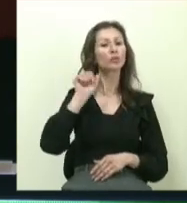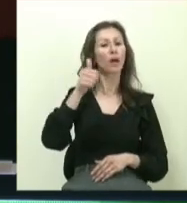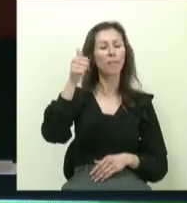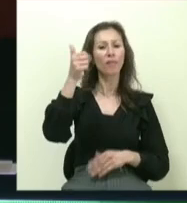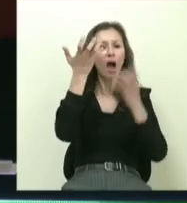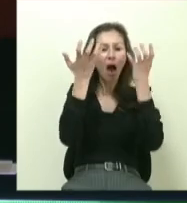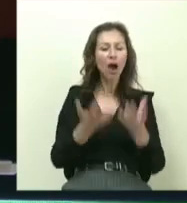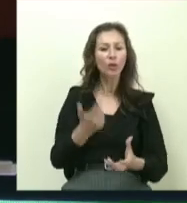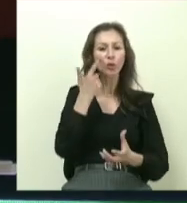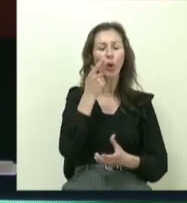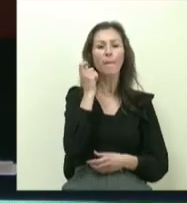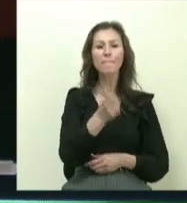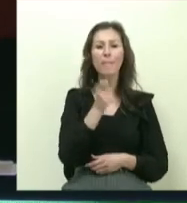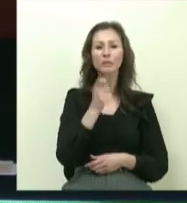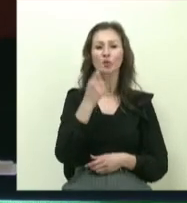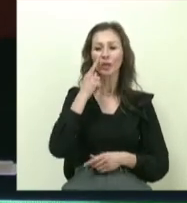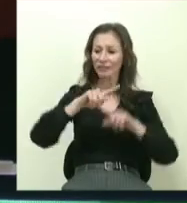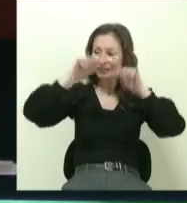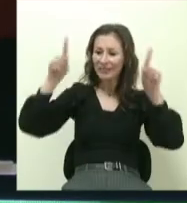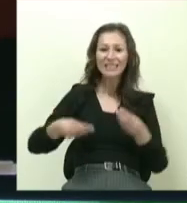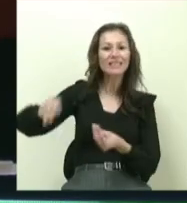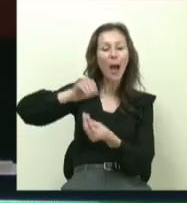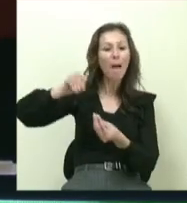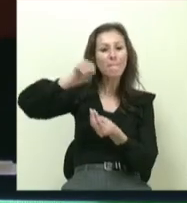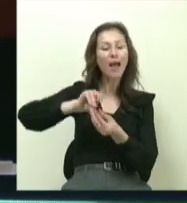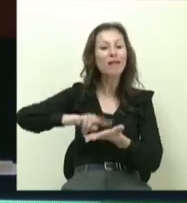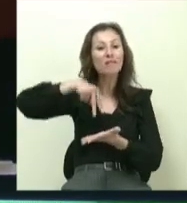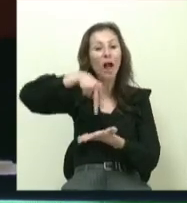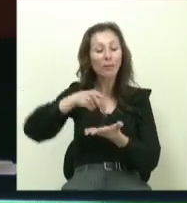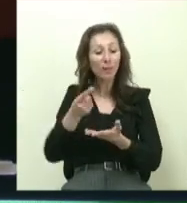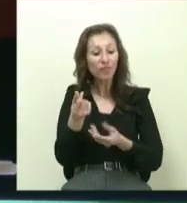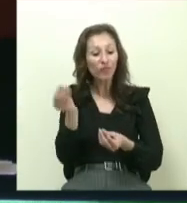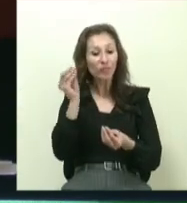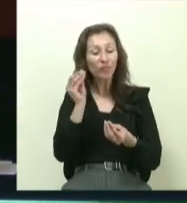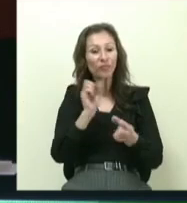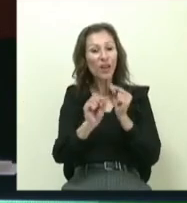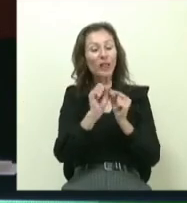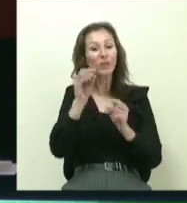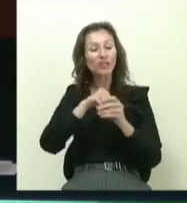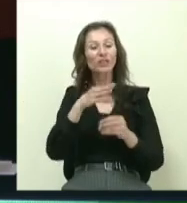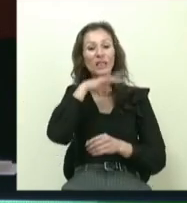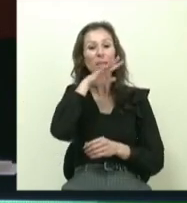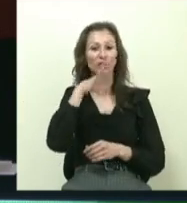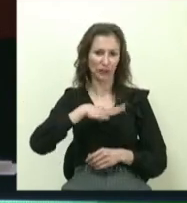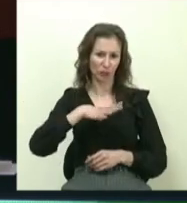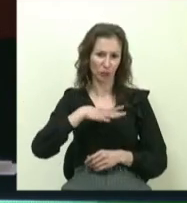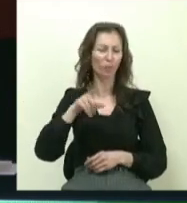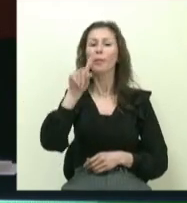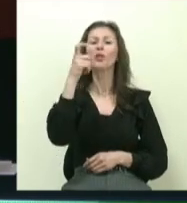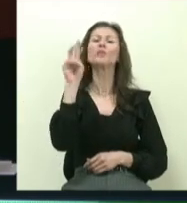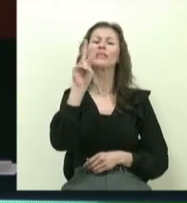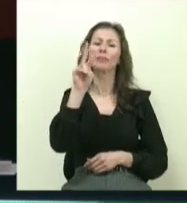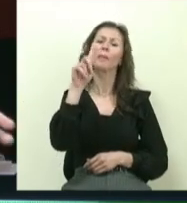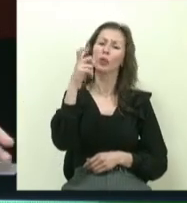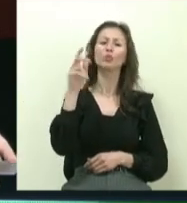ağırlıklı olarak fiziki sermaye oluşumu ve kalkınmanın finansmanı için isteniyor yabancı sermaye Bu sadece 1920'lerde